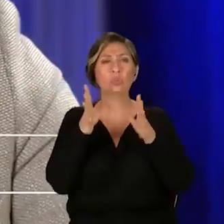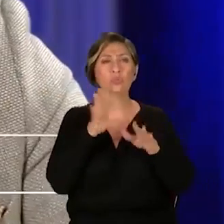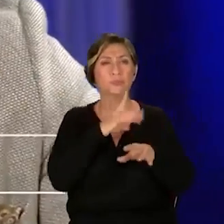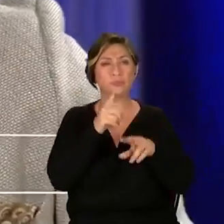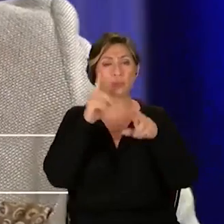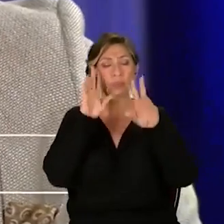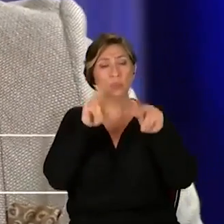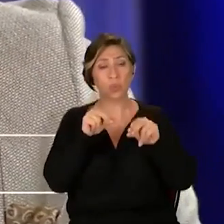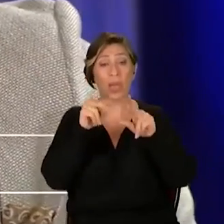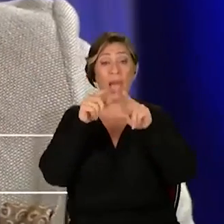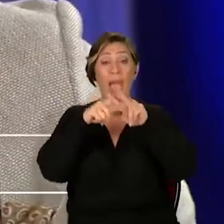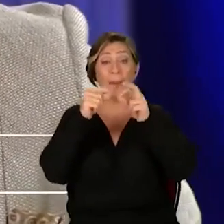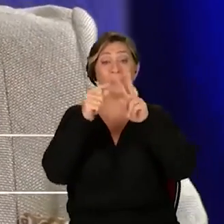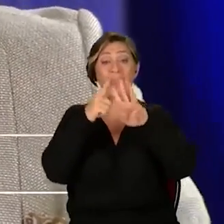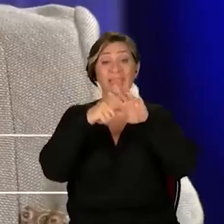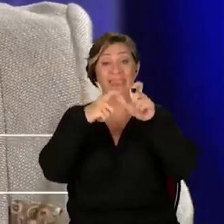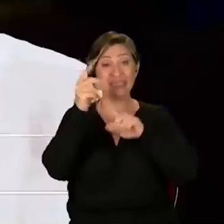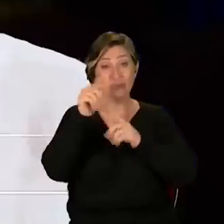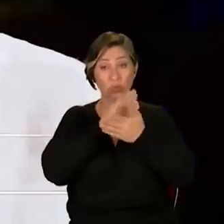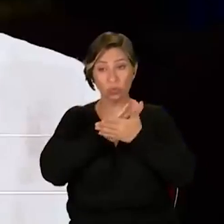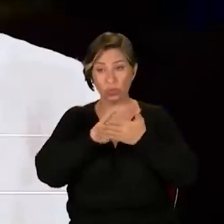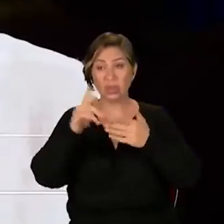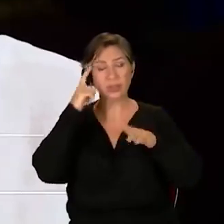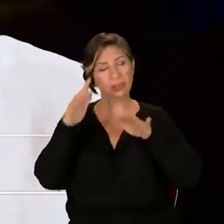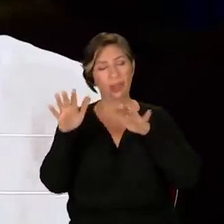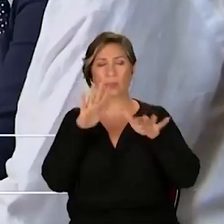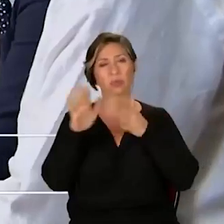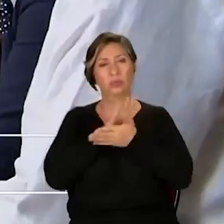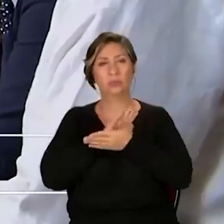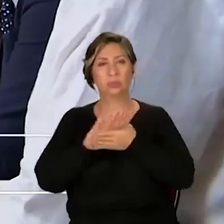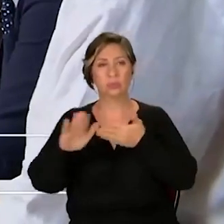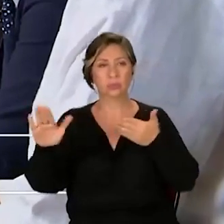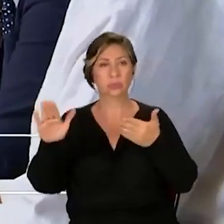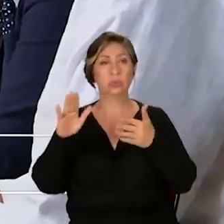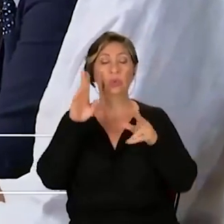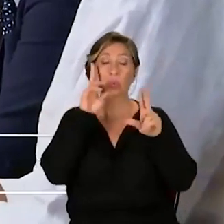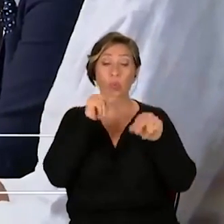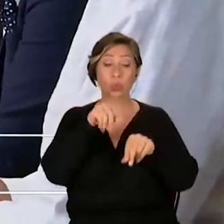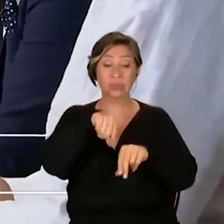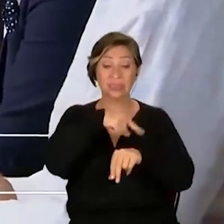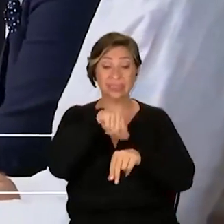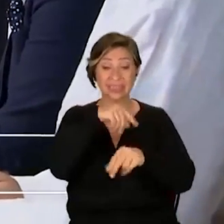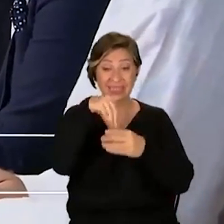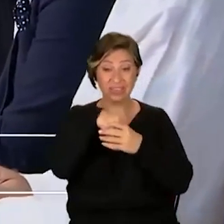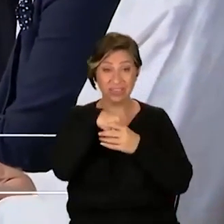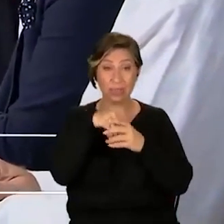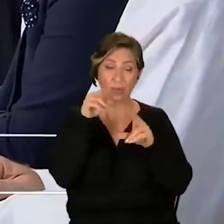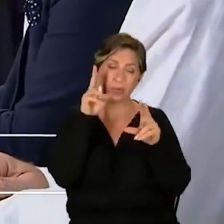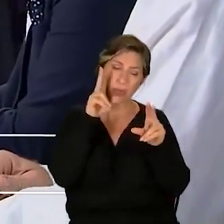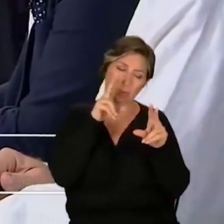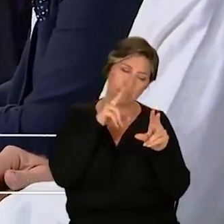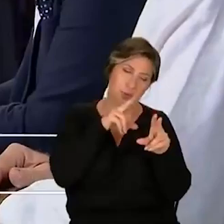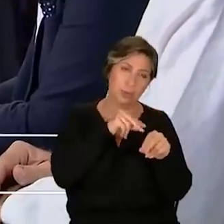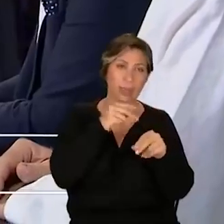uyku apnesini düzelttikten sonra depresyon da düzeldi. Bunun sebebi şu. Çok sıkı. Normalde tabii. Uyku esnasında uykuya geçtiğiniz